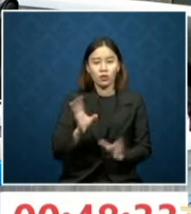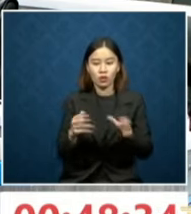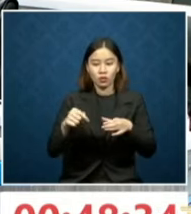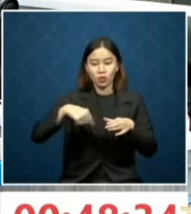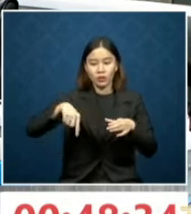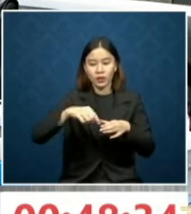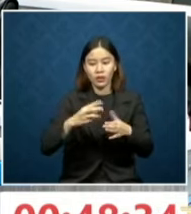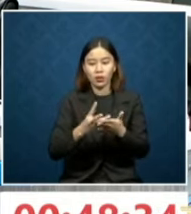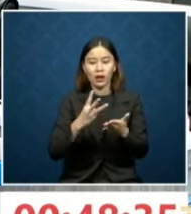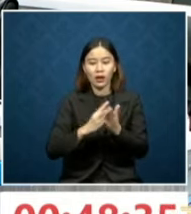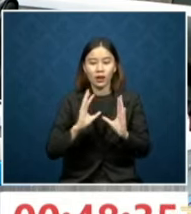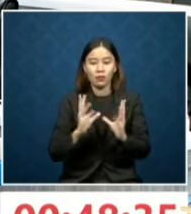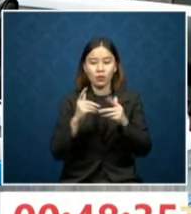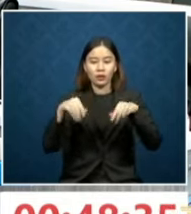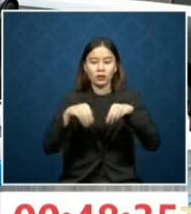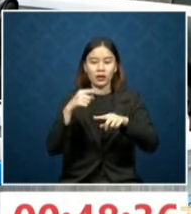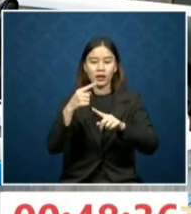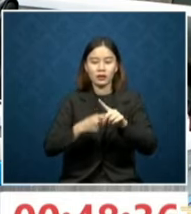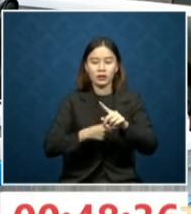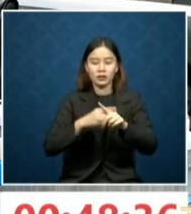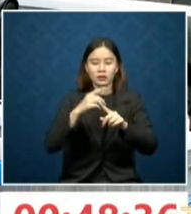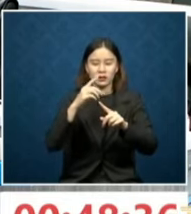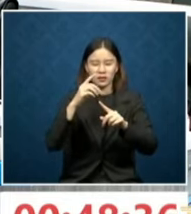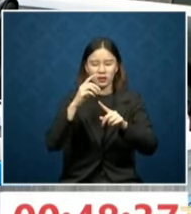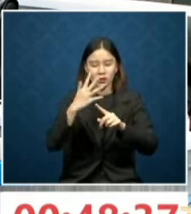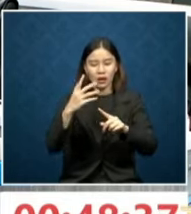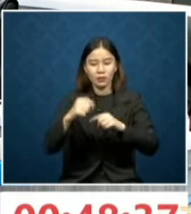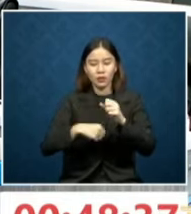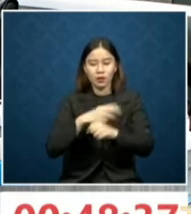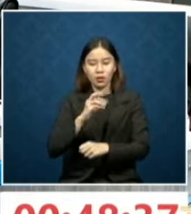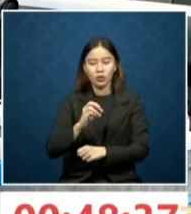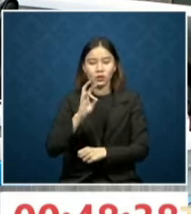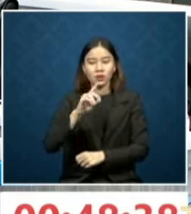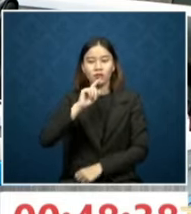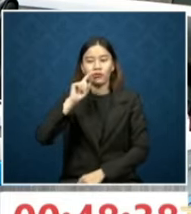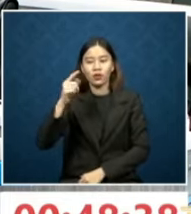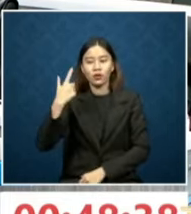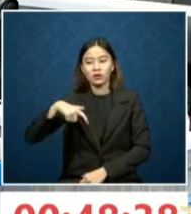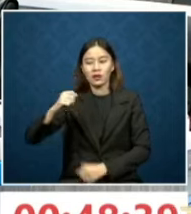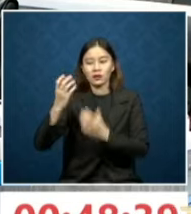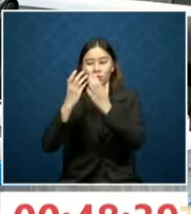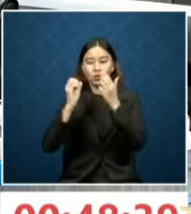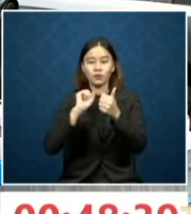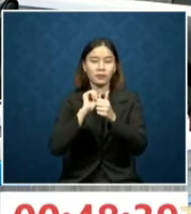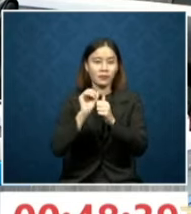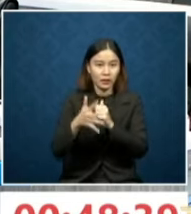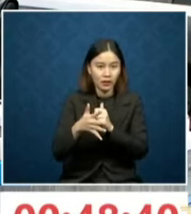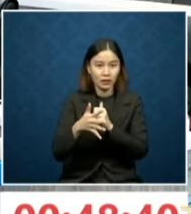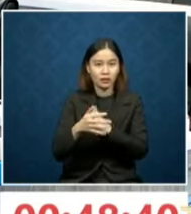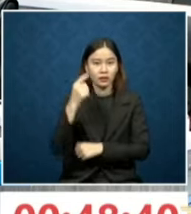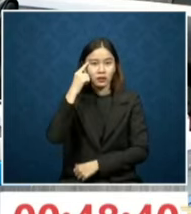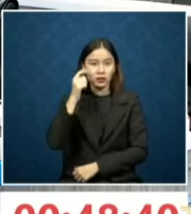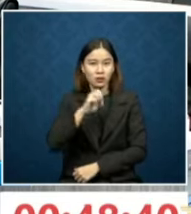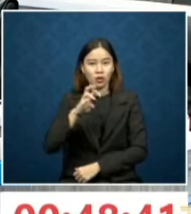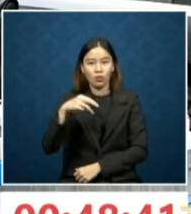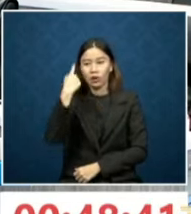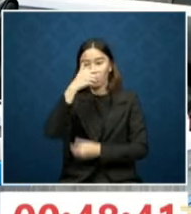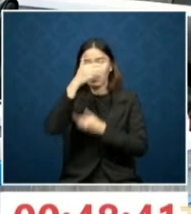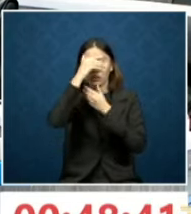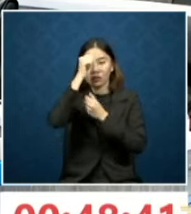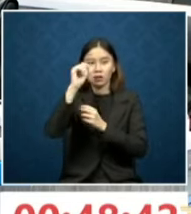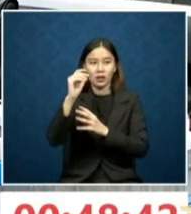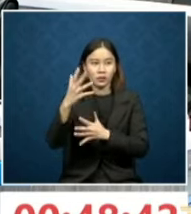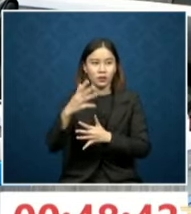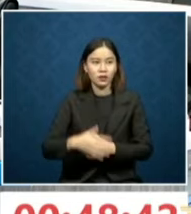ะหมดวาระแล้วสืบพฤษภาคม67คงร้องศาลรัฐธรรมนูญไม่ทันและก็คงไม่มีสว.คนไหนสนใจแล้